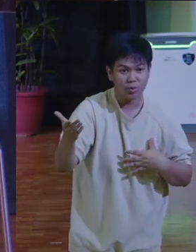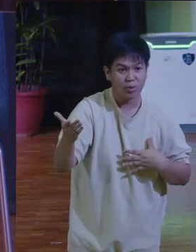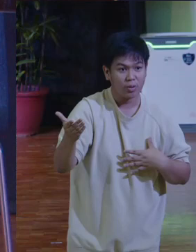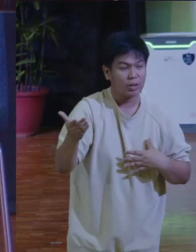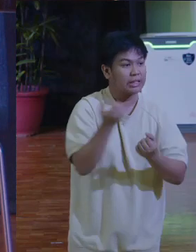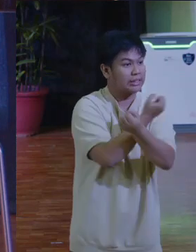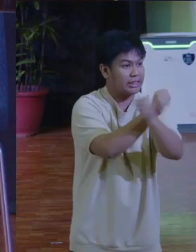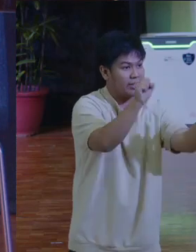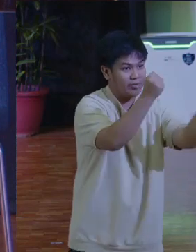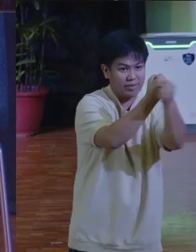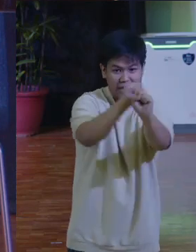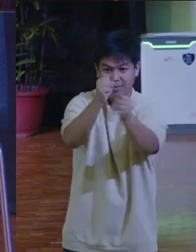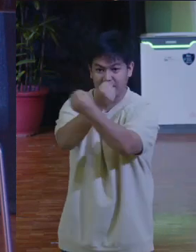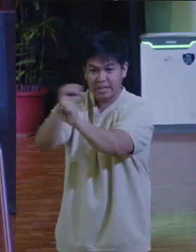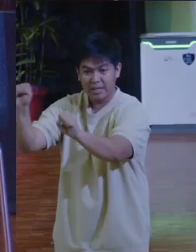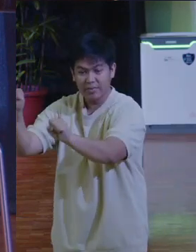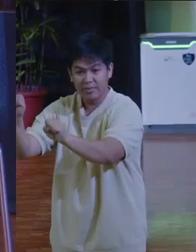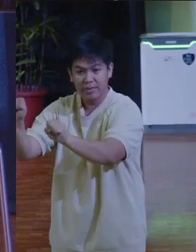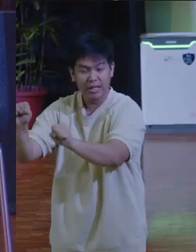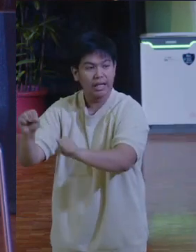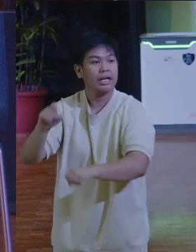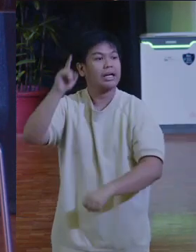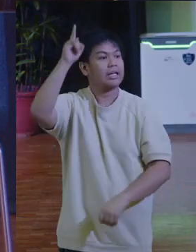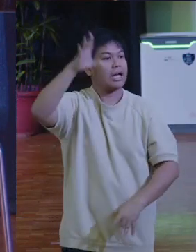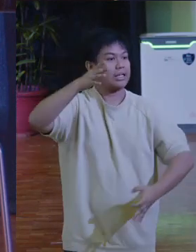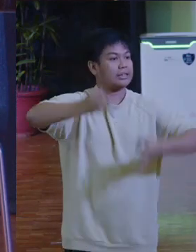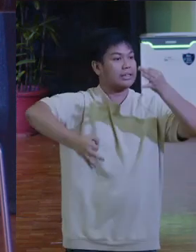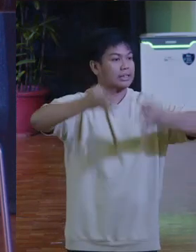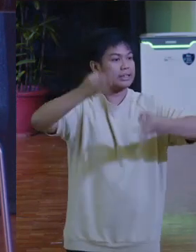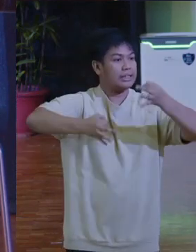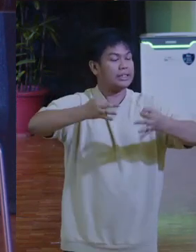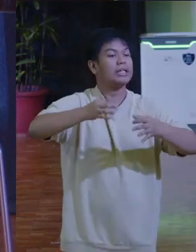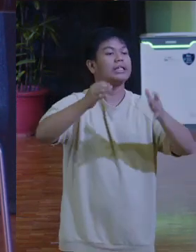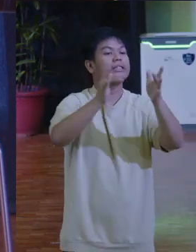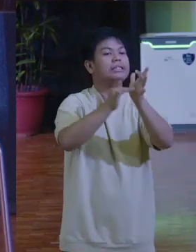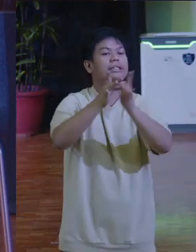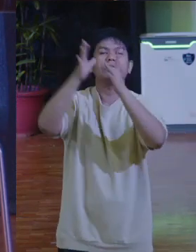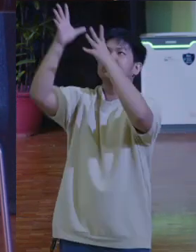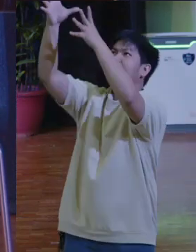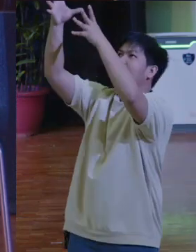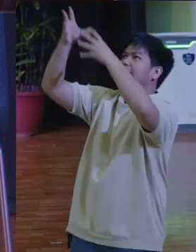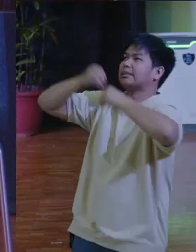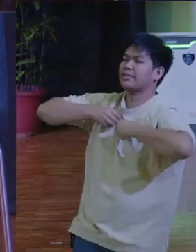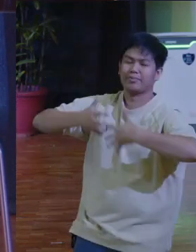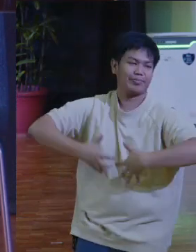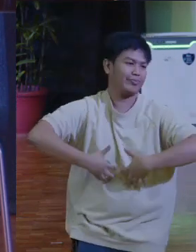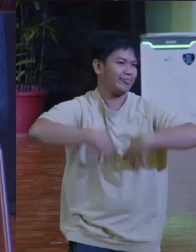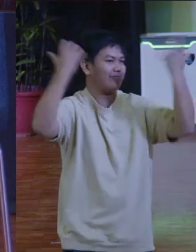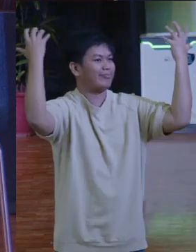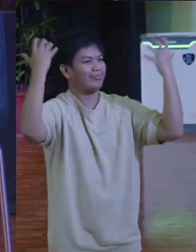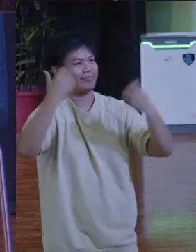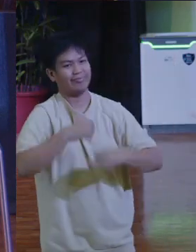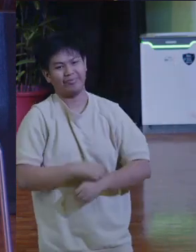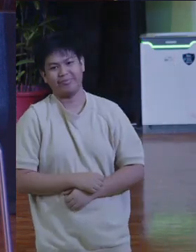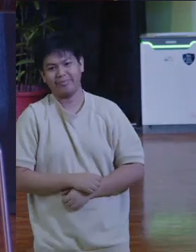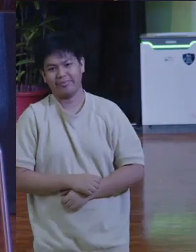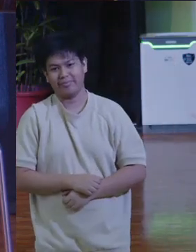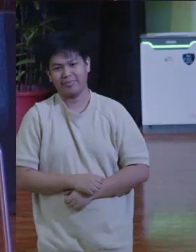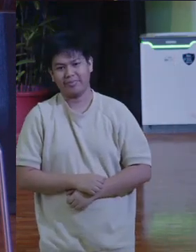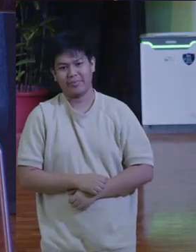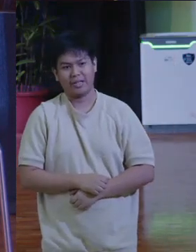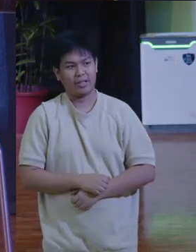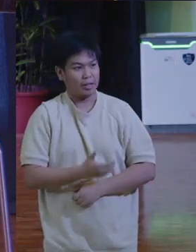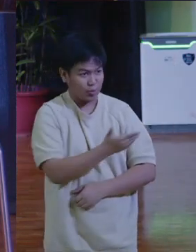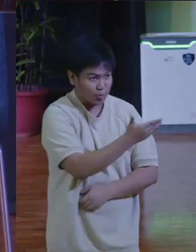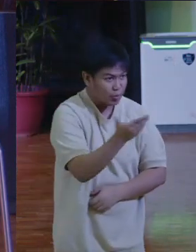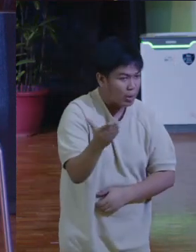ang dapat sana'y ating naranasan. At kanyang natupad ang God's judgment sapagkat sinalo niya